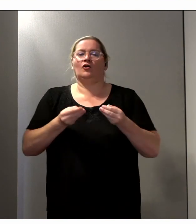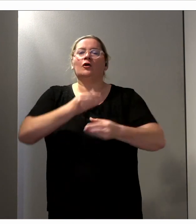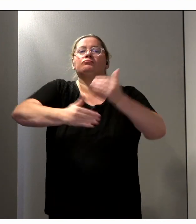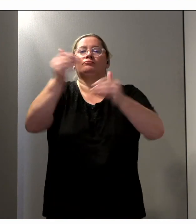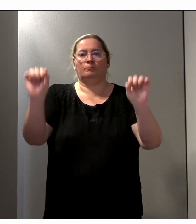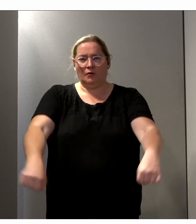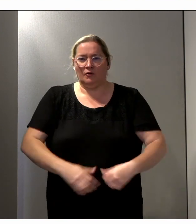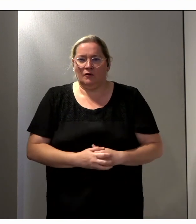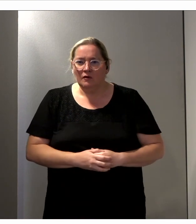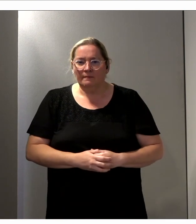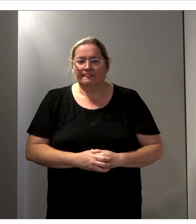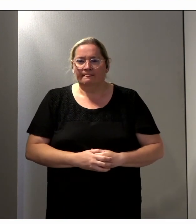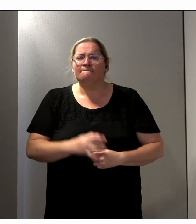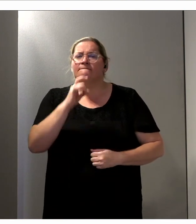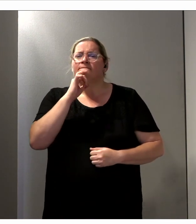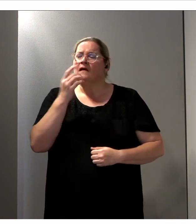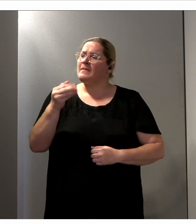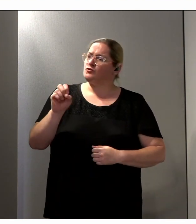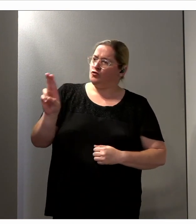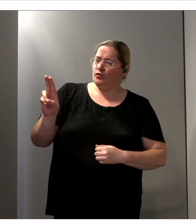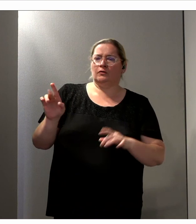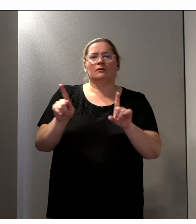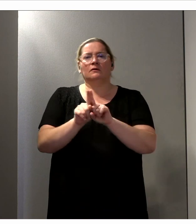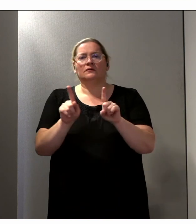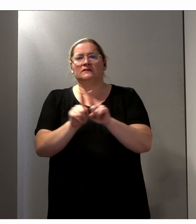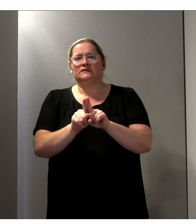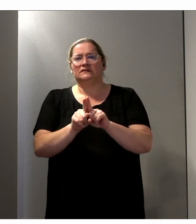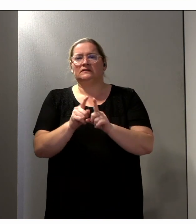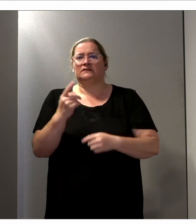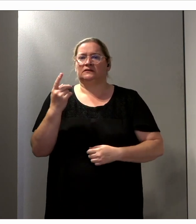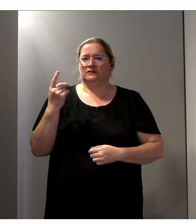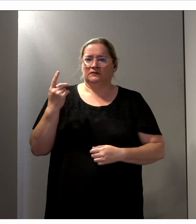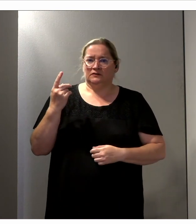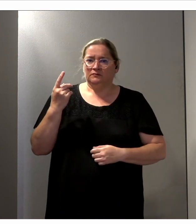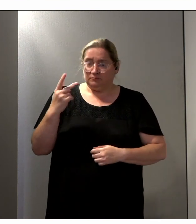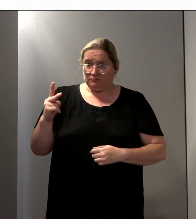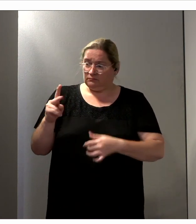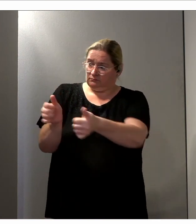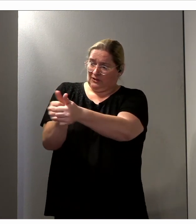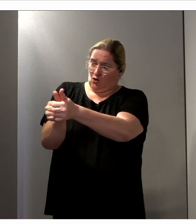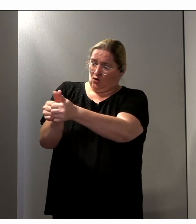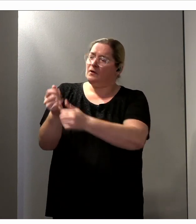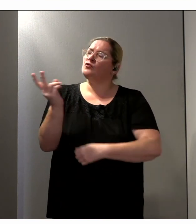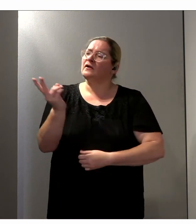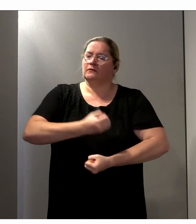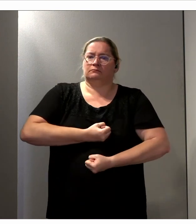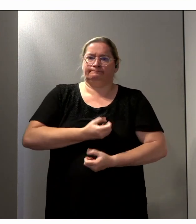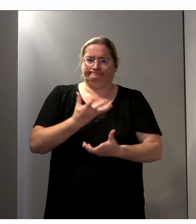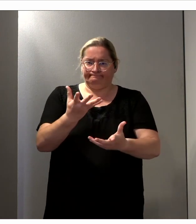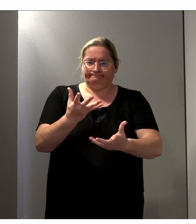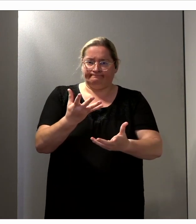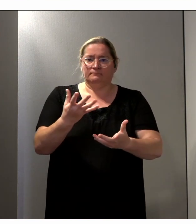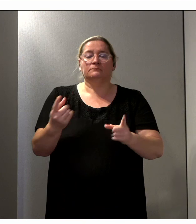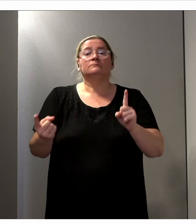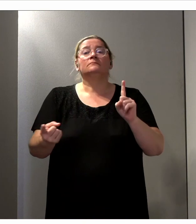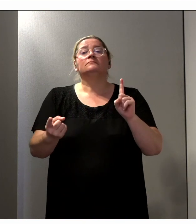tout à l'heure avec Mathieu et son binôme, en fait,